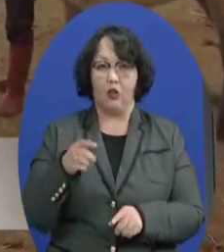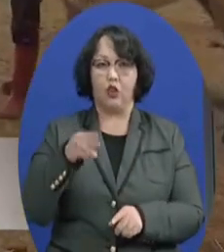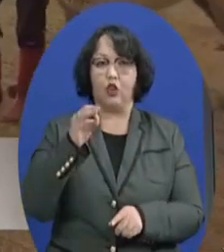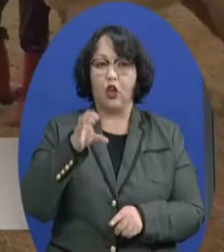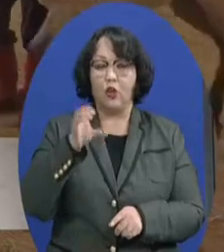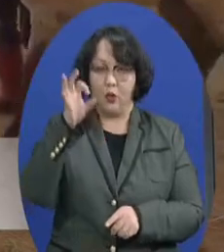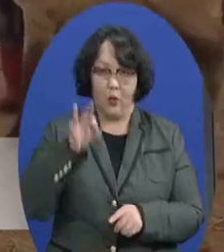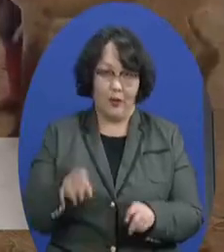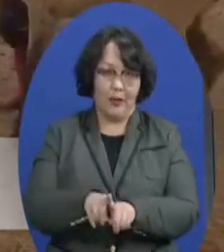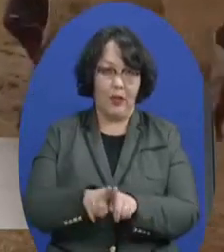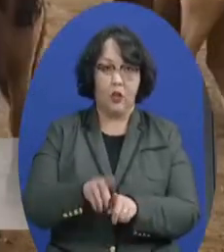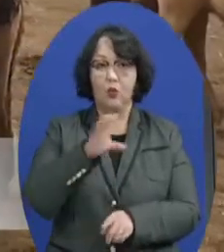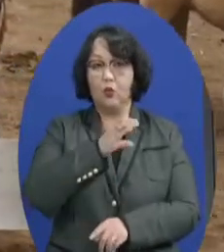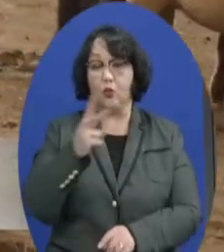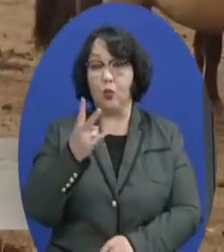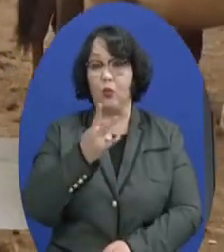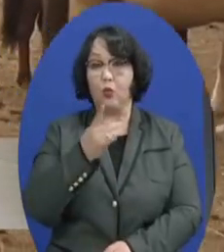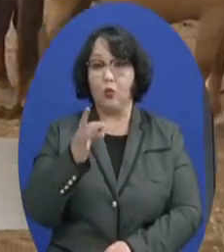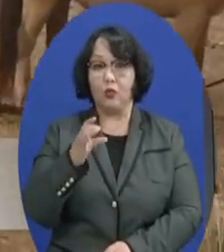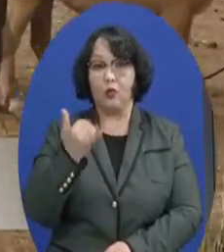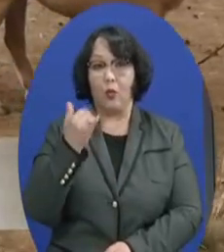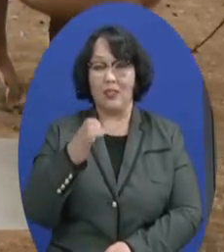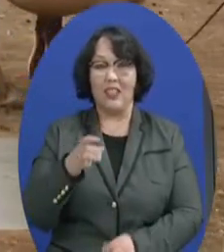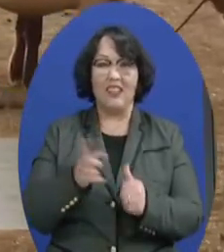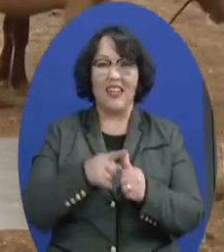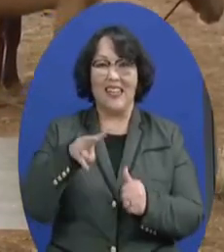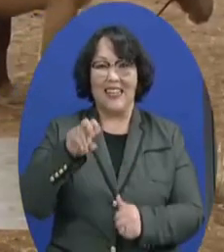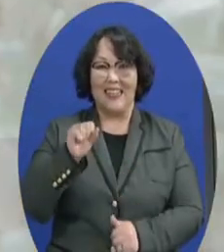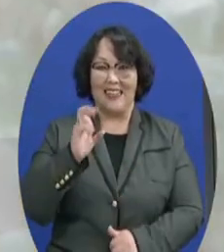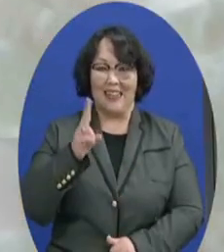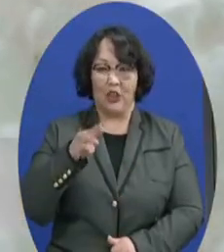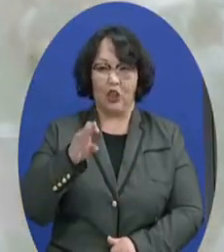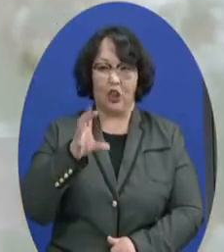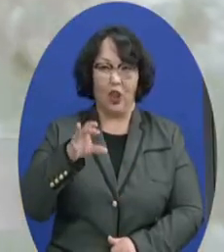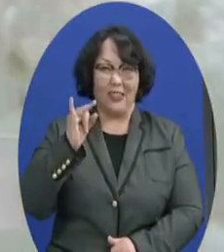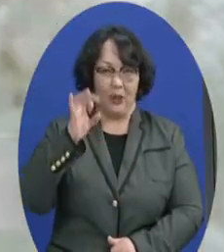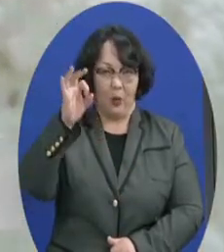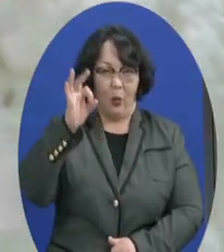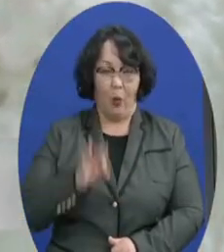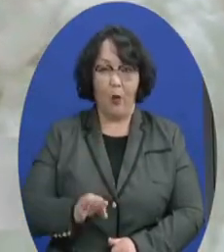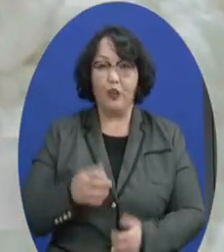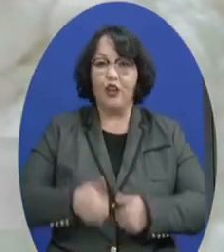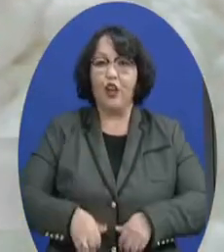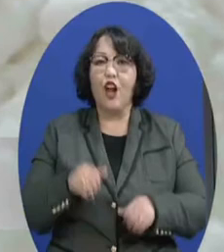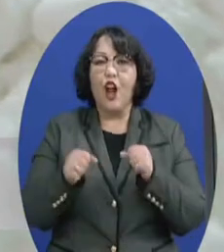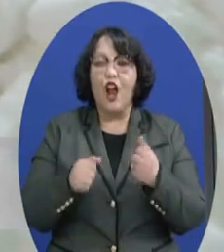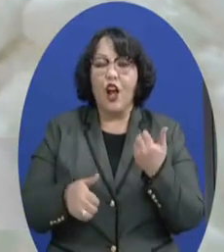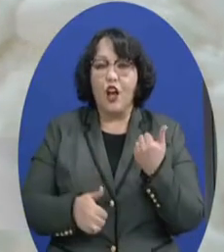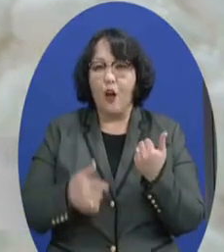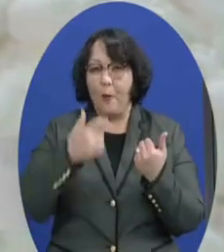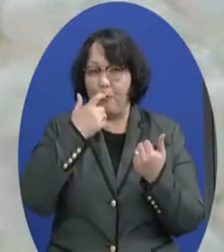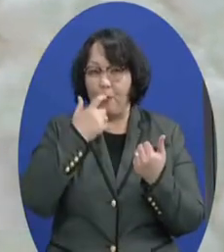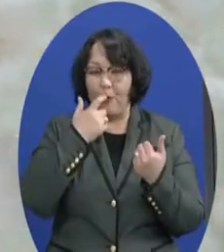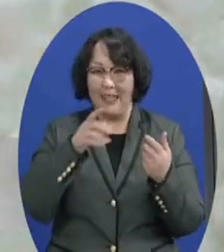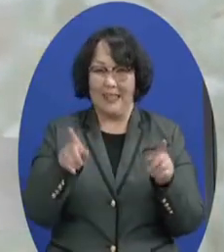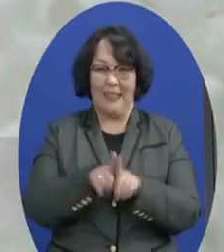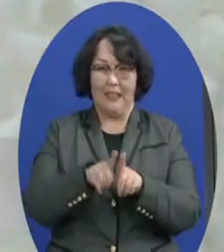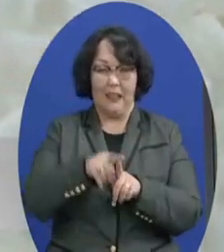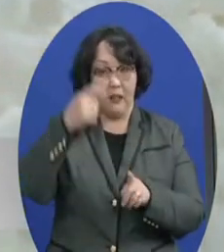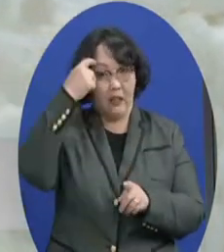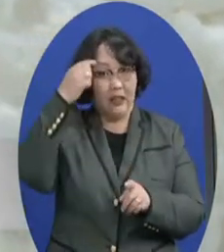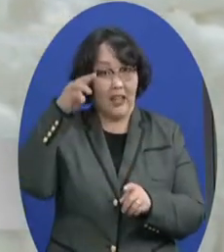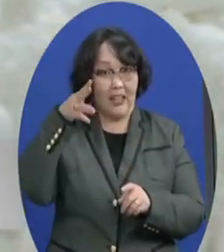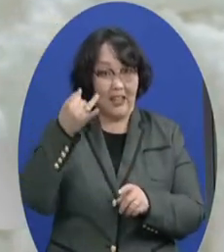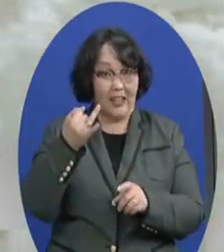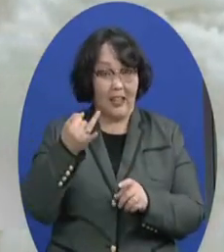гэдэг сүүний нүрс ус маш өндөр хэмжээгээр агуулдаг. Энэ нь болхөөр бол одоо няалах хүүхдийн одоо тархины хөгжлийг тэтгэж идэг үндсэн